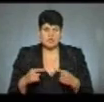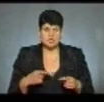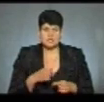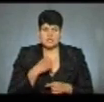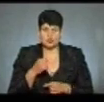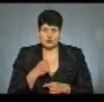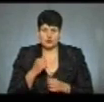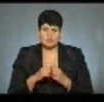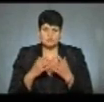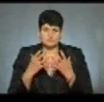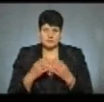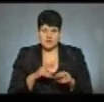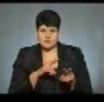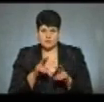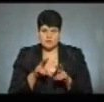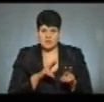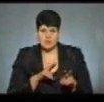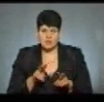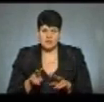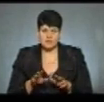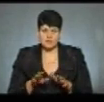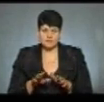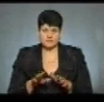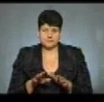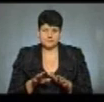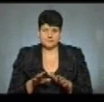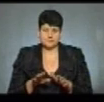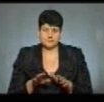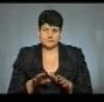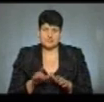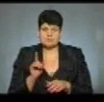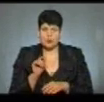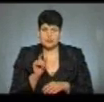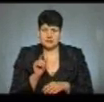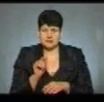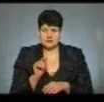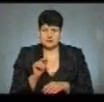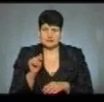дорослі. Щоденно спостерігаємо ми з понеділка